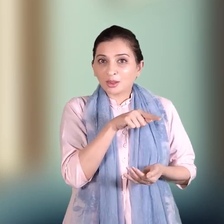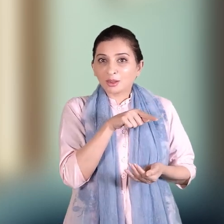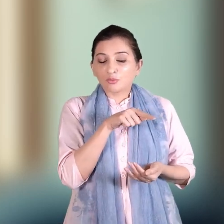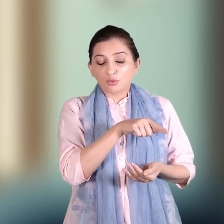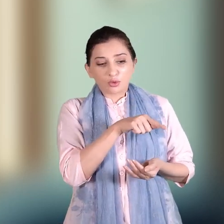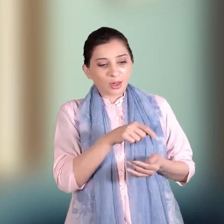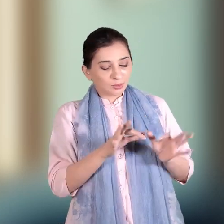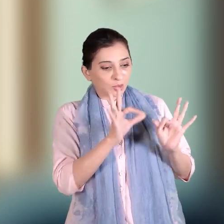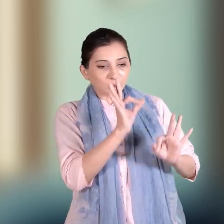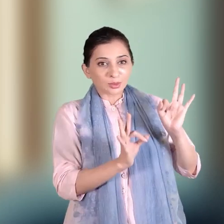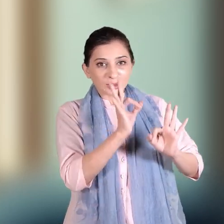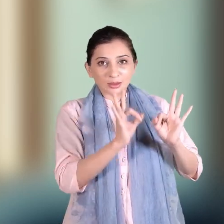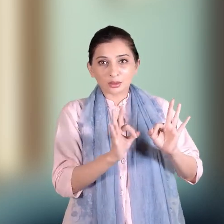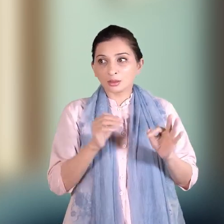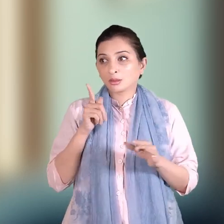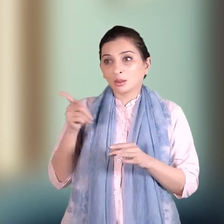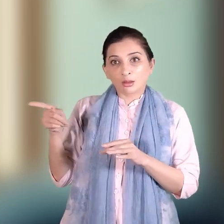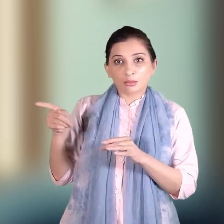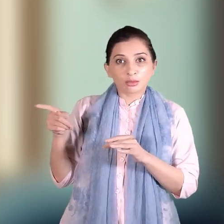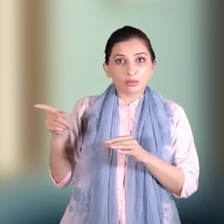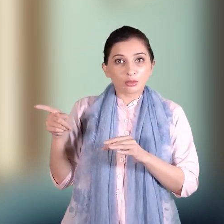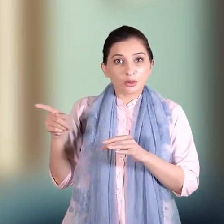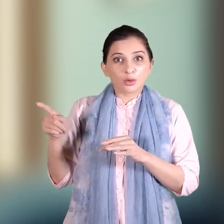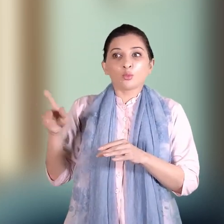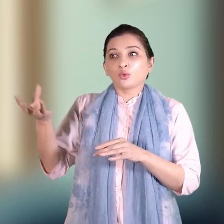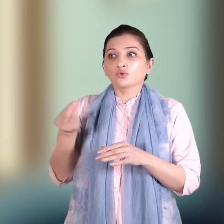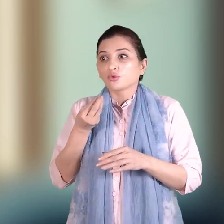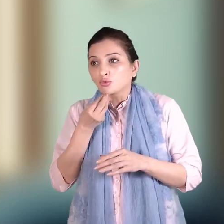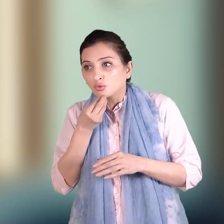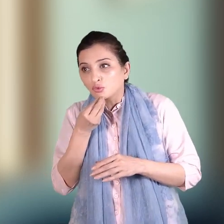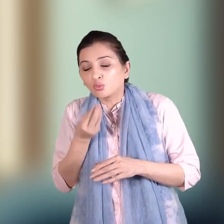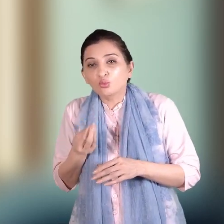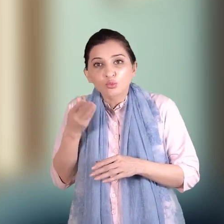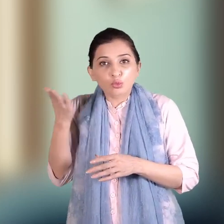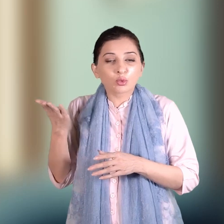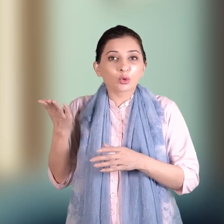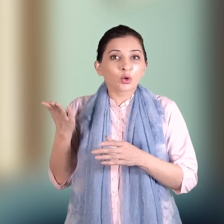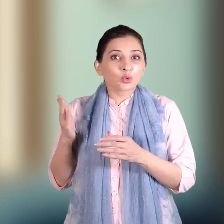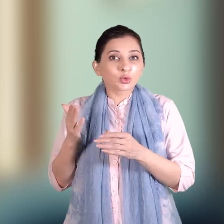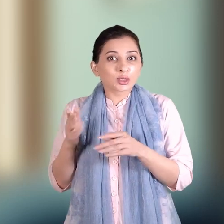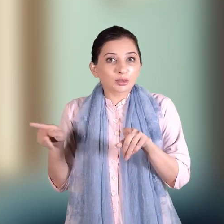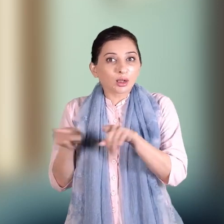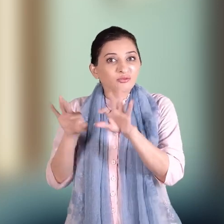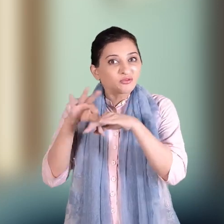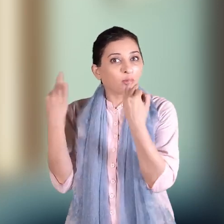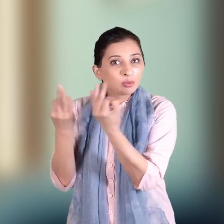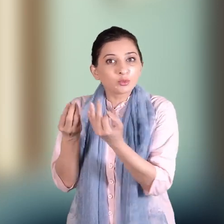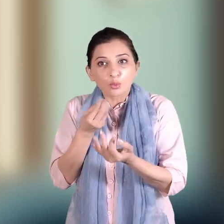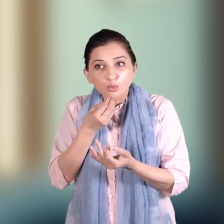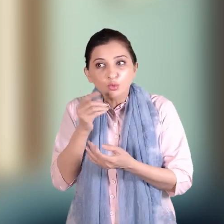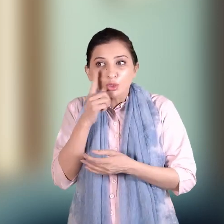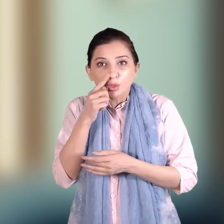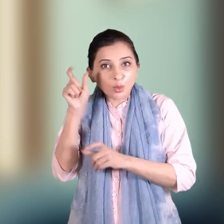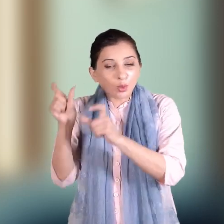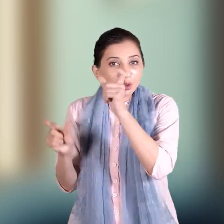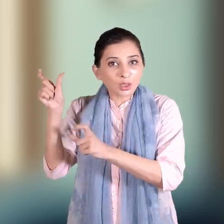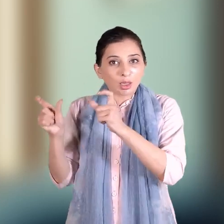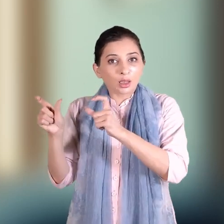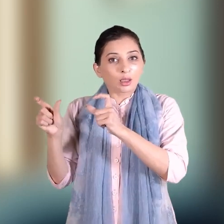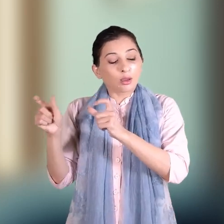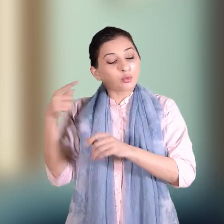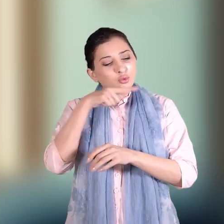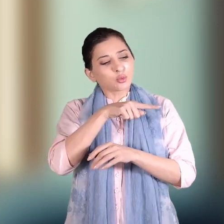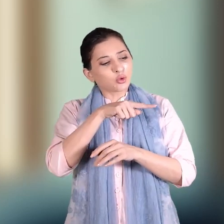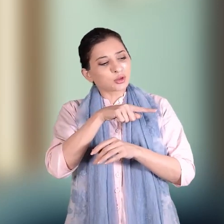their her child rearing duties. बहुत दफ़ा मेरी practice में young mothers have come up